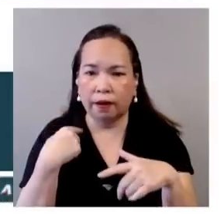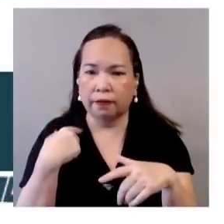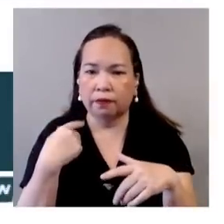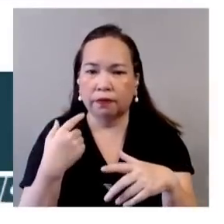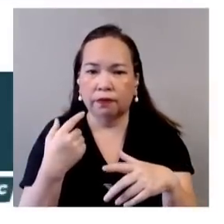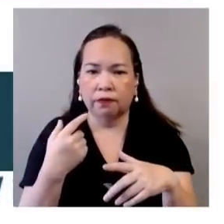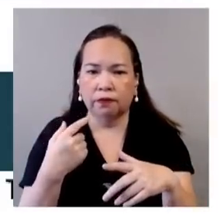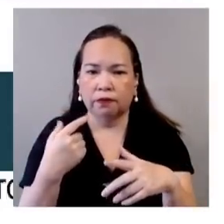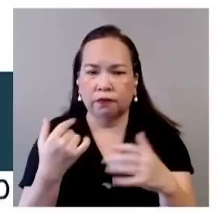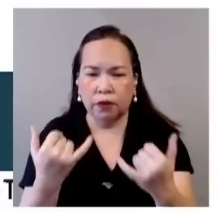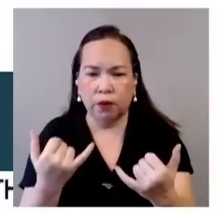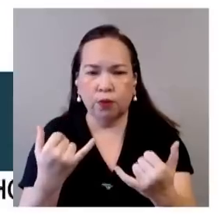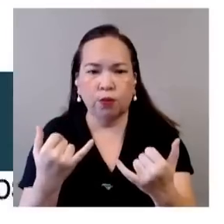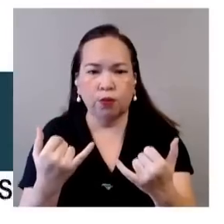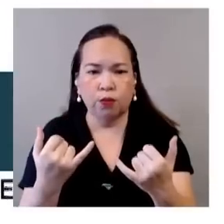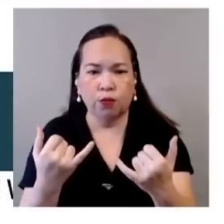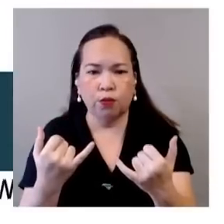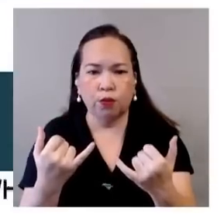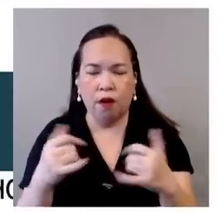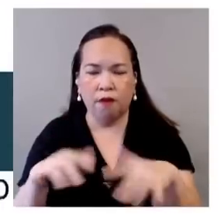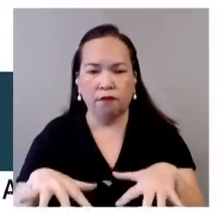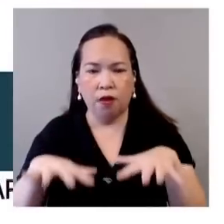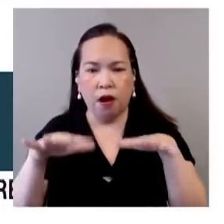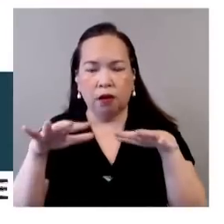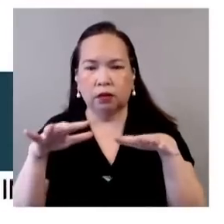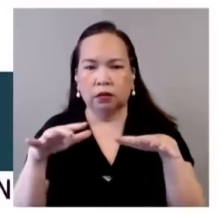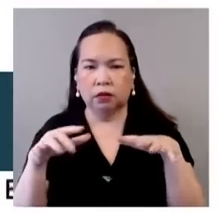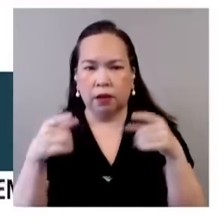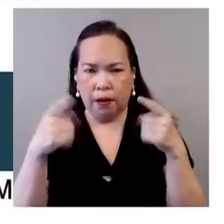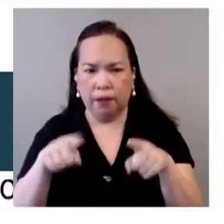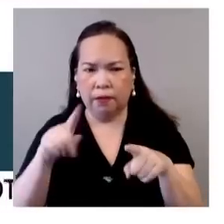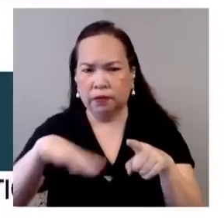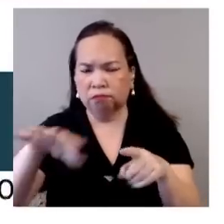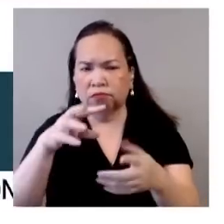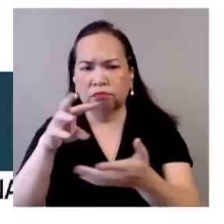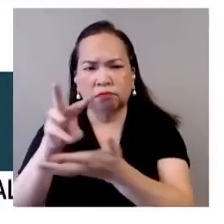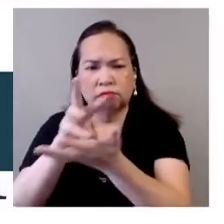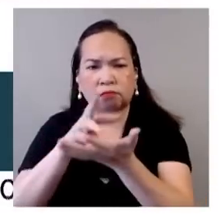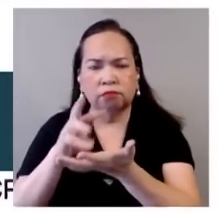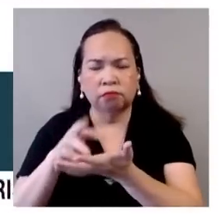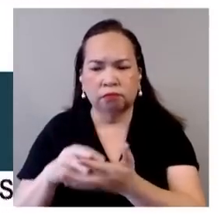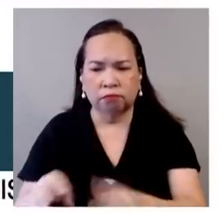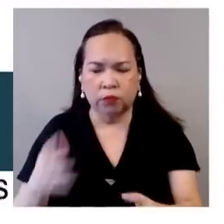To what would you attribute this the flooding happening in these areas, Vice Governor?